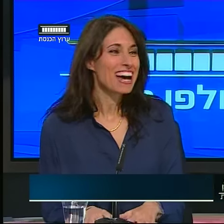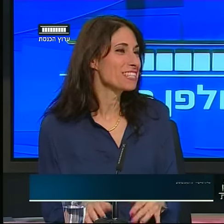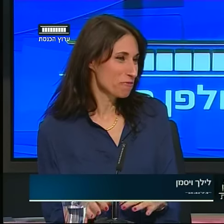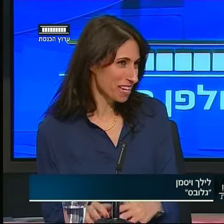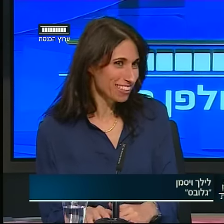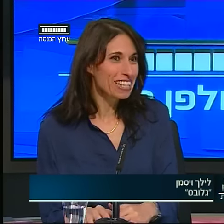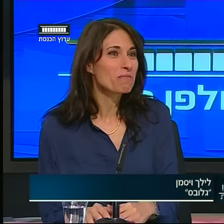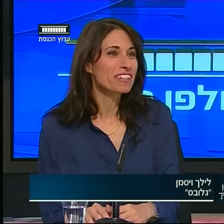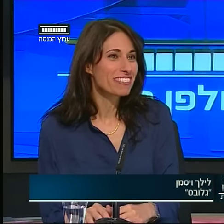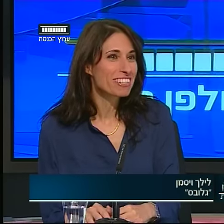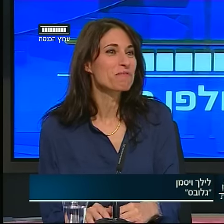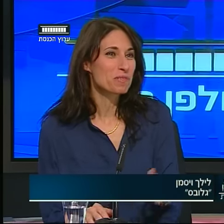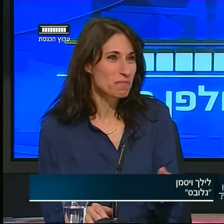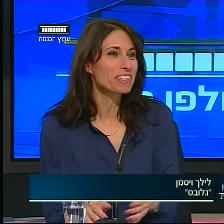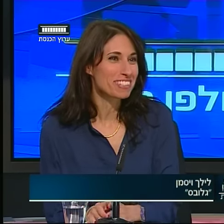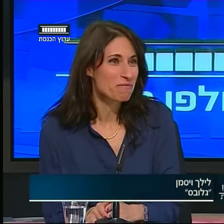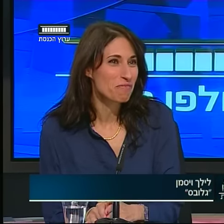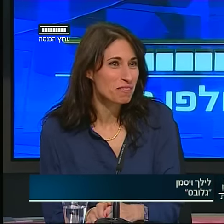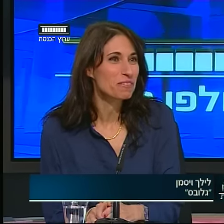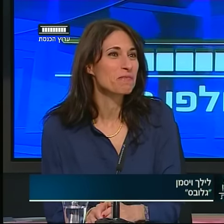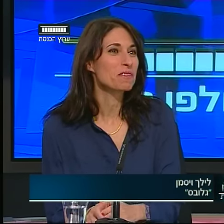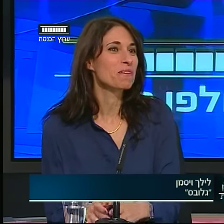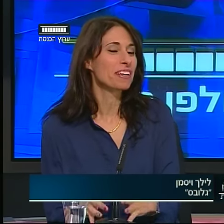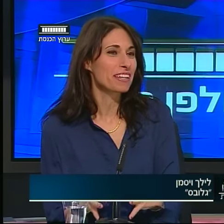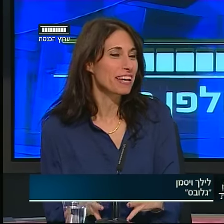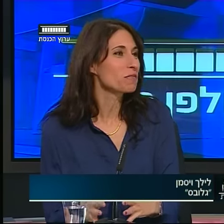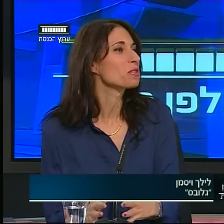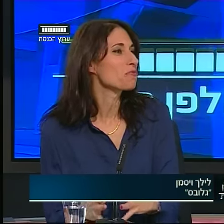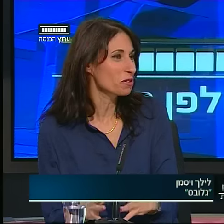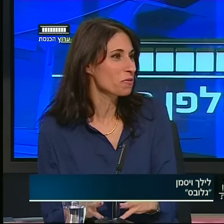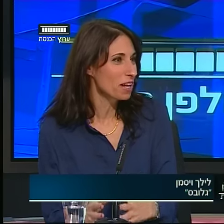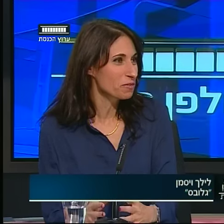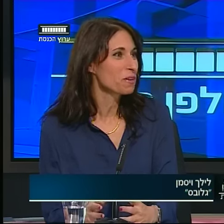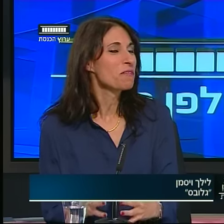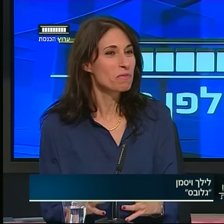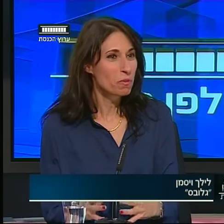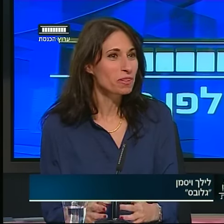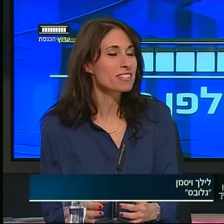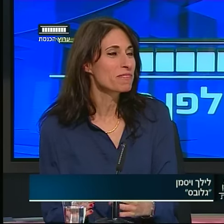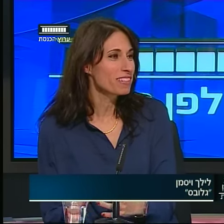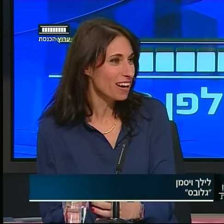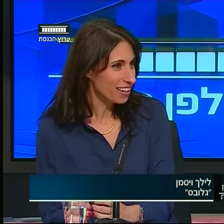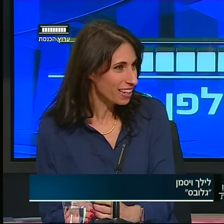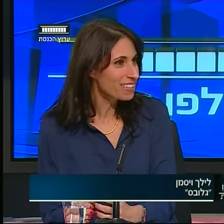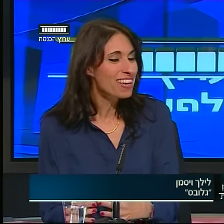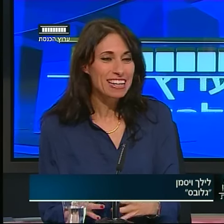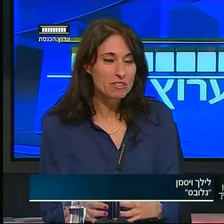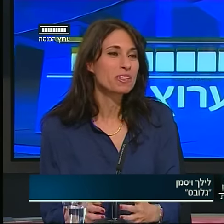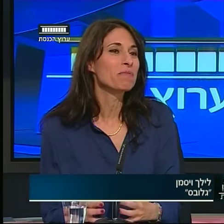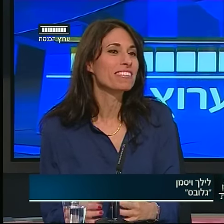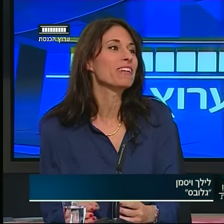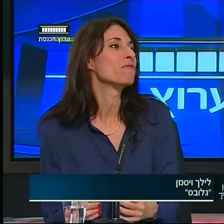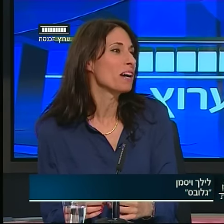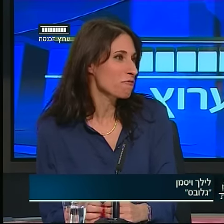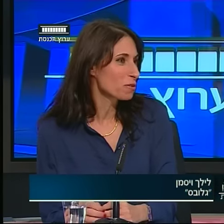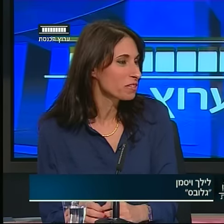אבל בסדר. אז הפסדת, היה מרתק, בדיוק דיברתי על זה עם יפעת קודם, אם היינו יושבות כולנו ומדברות על זה בזירה אחרת, הדיון